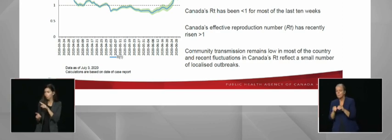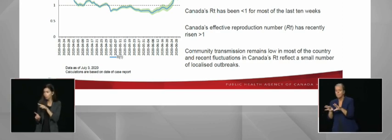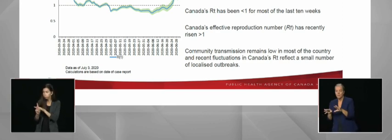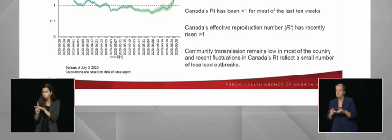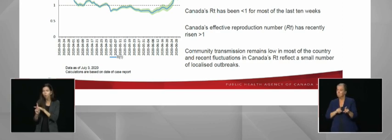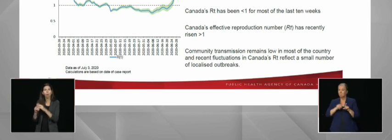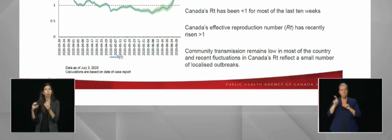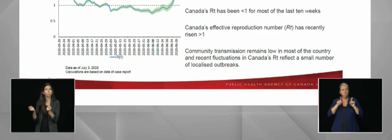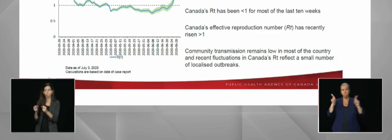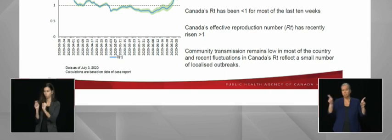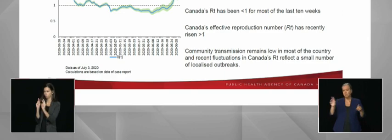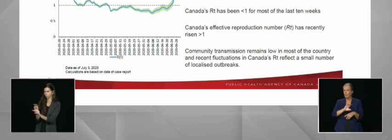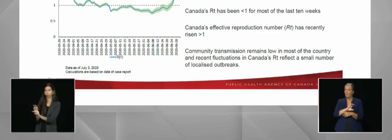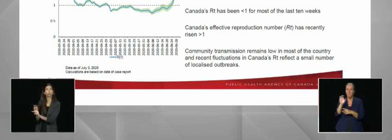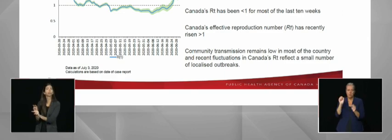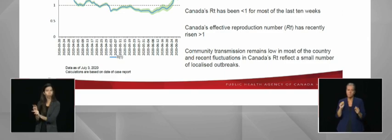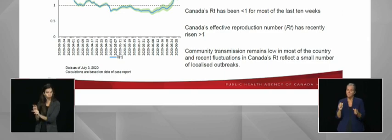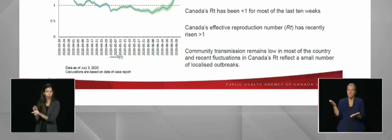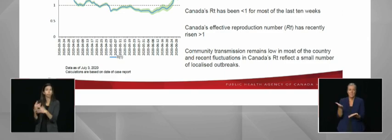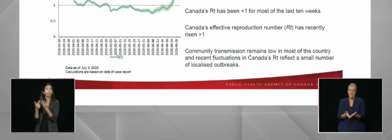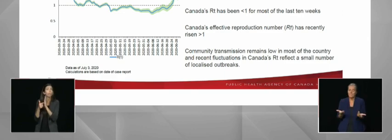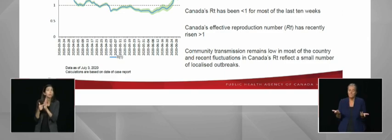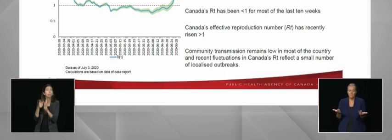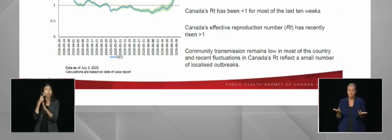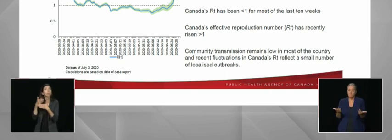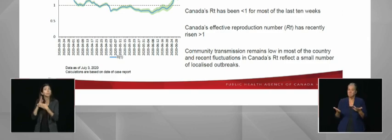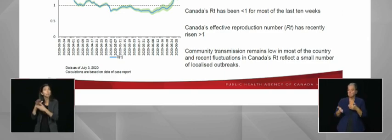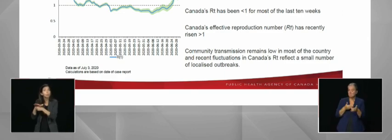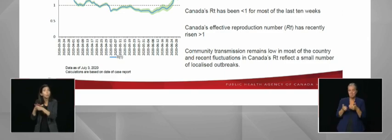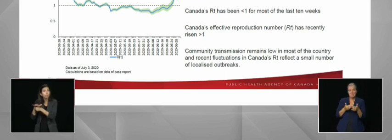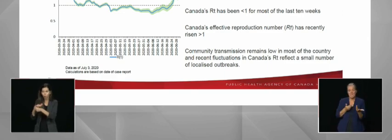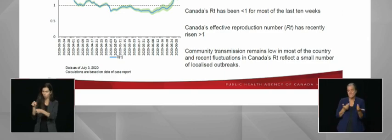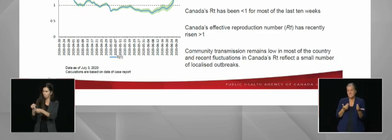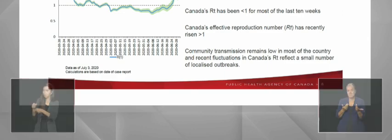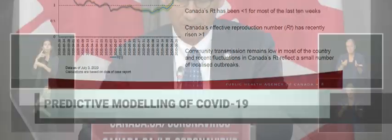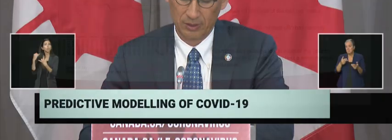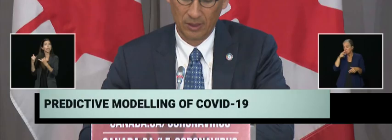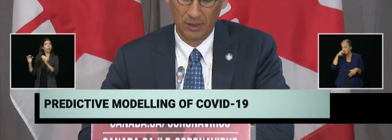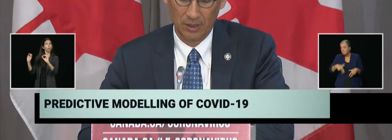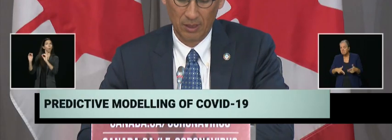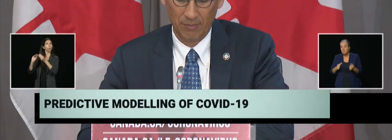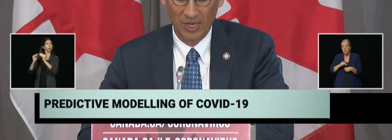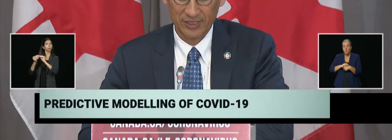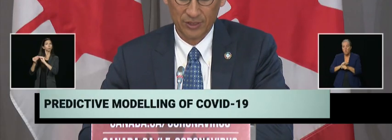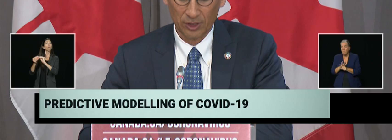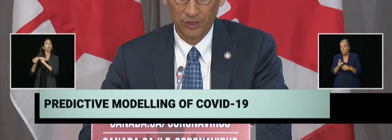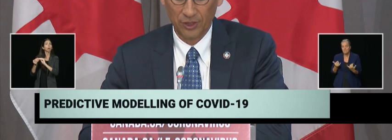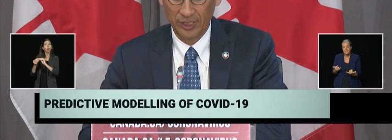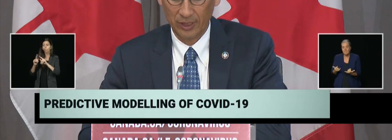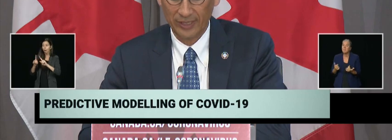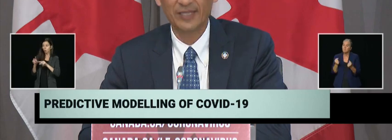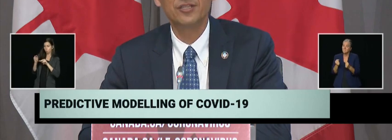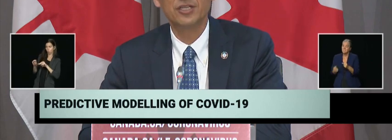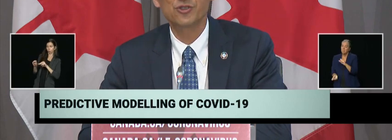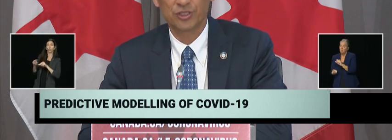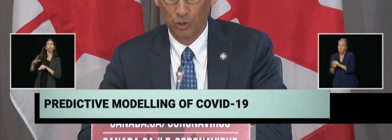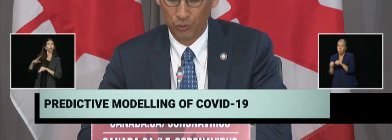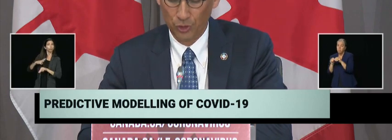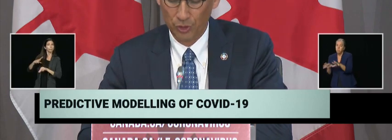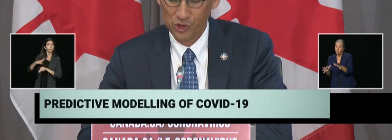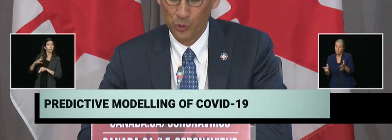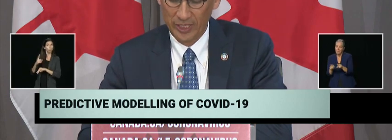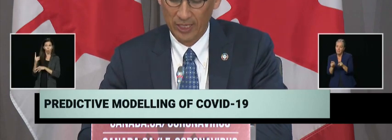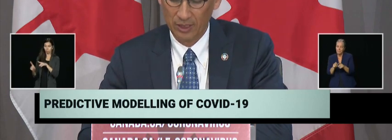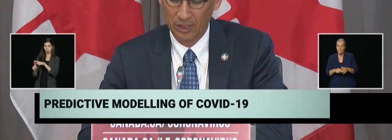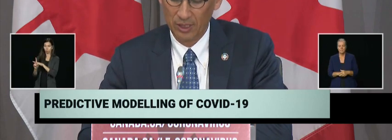which might have few or no cases at the moment. Diapositive 7. Basé sur les données canadiennes jusqu